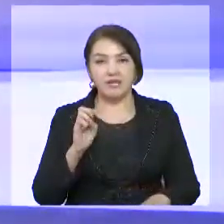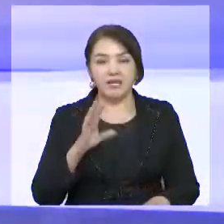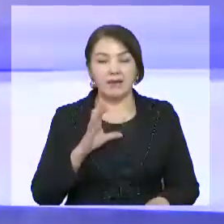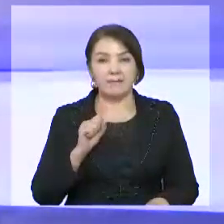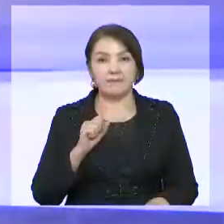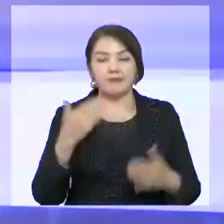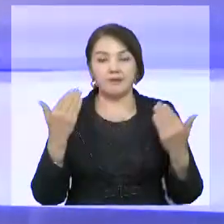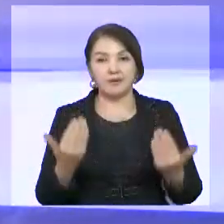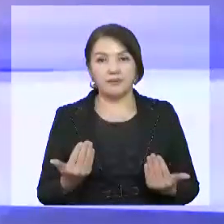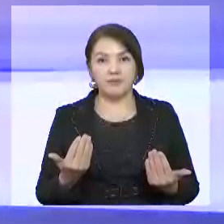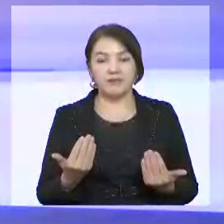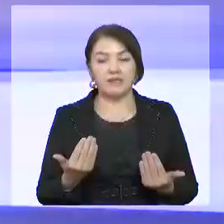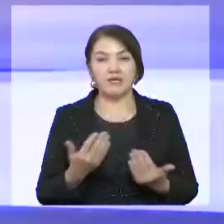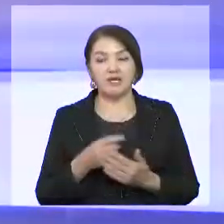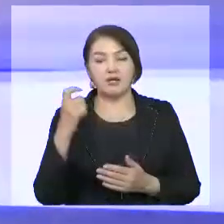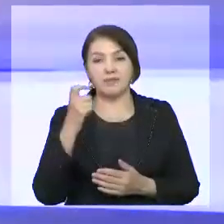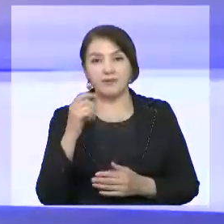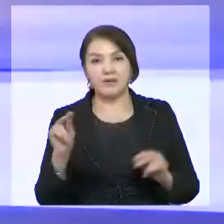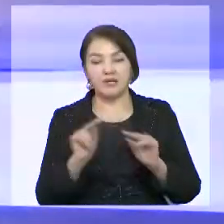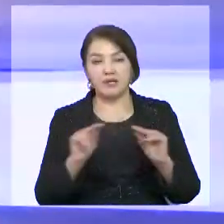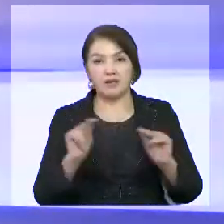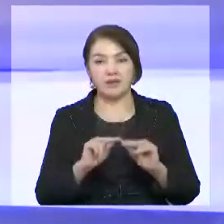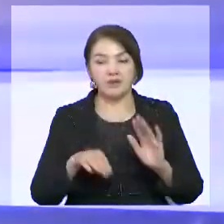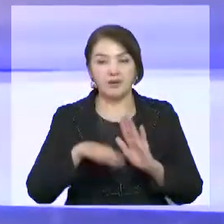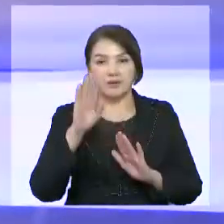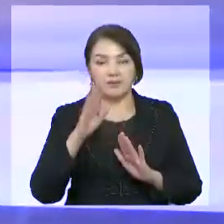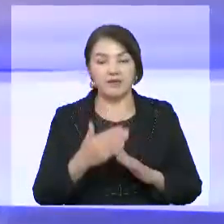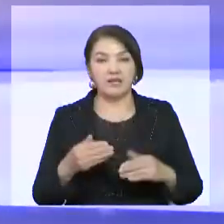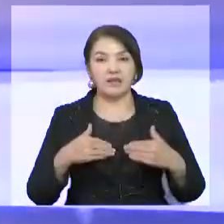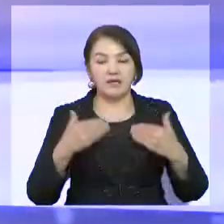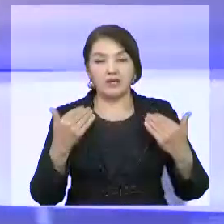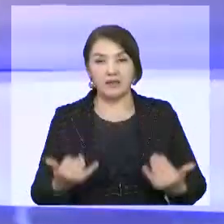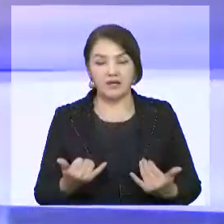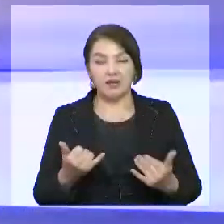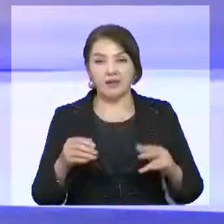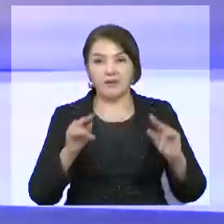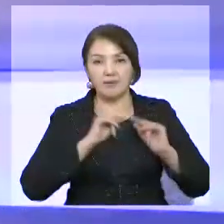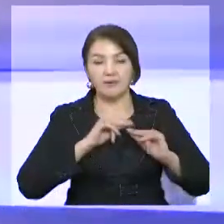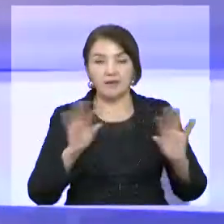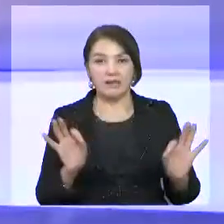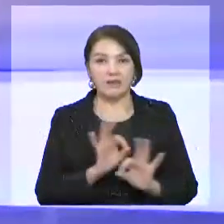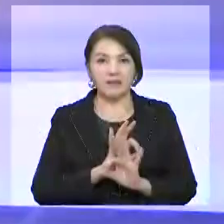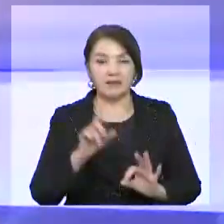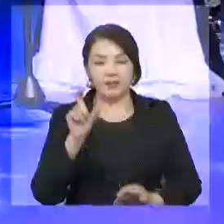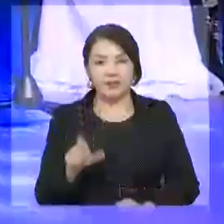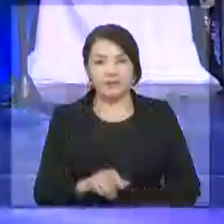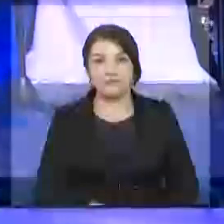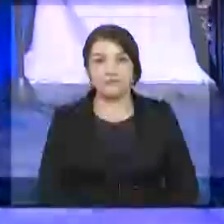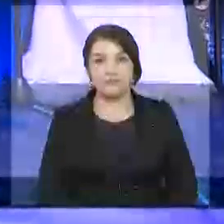Китакбаева. Бүгінгі кейіпкеріміз шәкірт тәрбиелеу ісінің үздігі, сыйлы әртіс жез таңдай әнші.